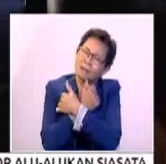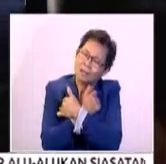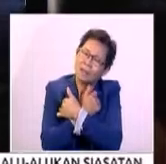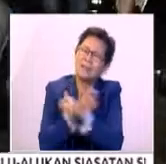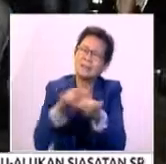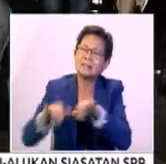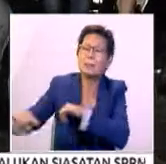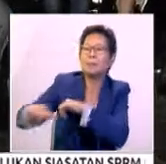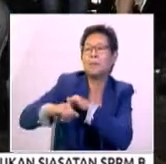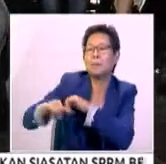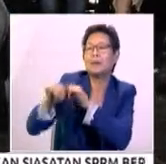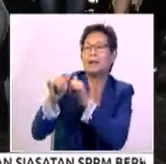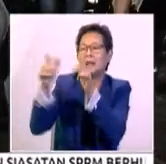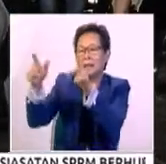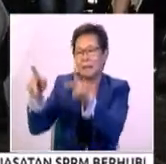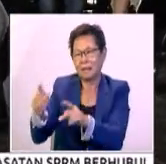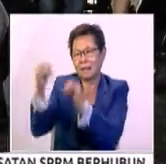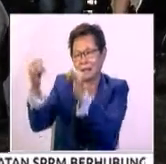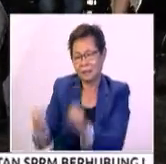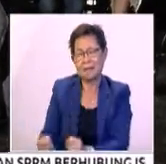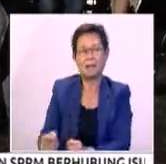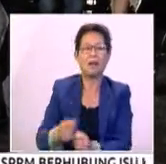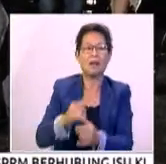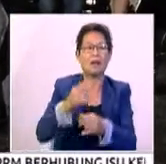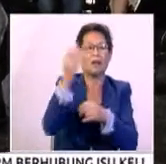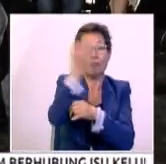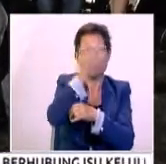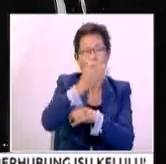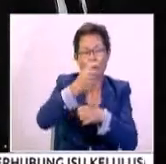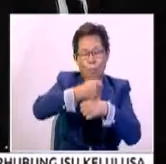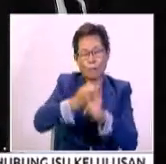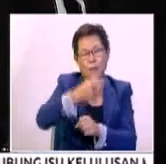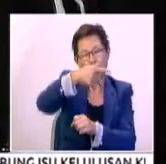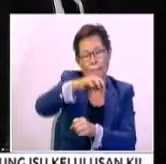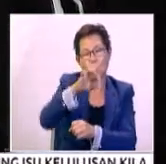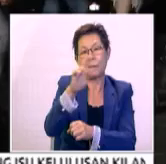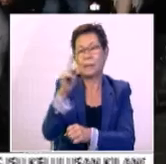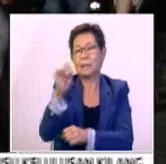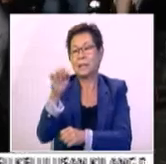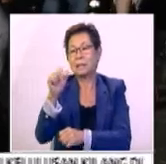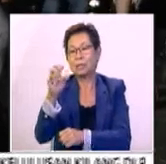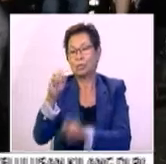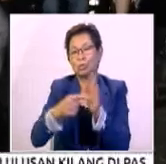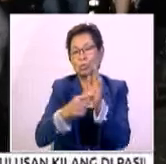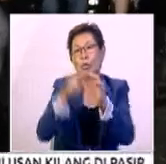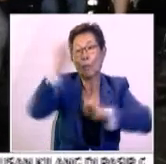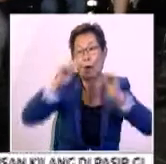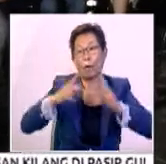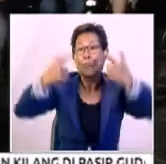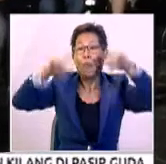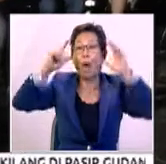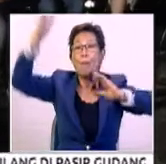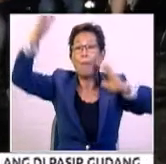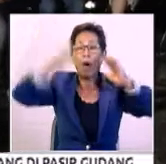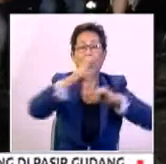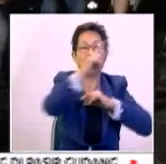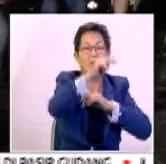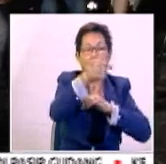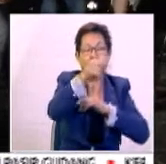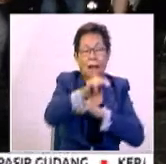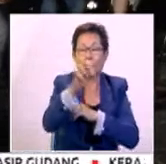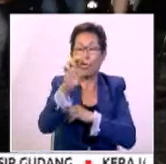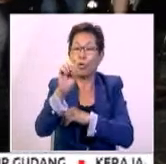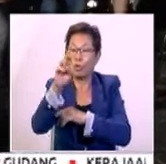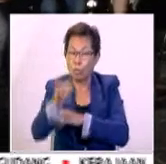sesama insan. Filem arahan Opi Zami terbitan Perkeso itu menampilkan pelakon terkemuka tanah air iaitu Namron,